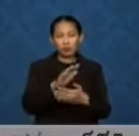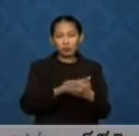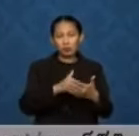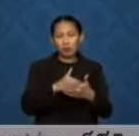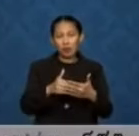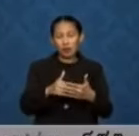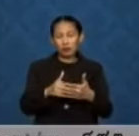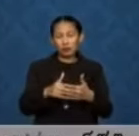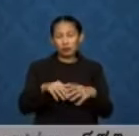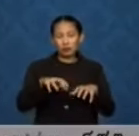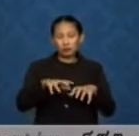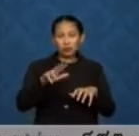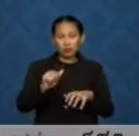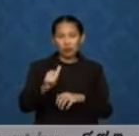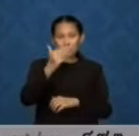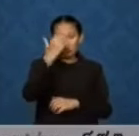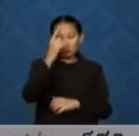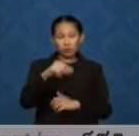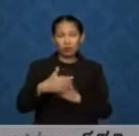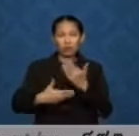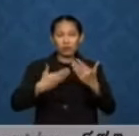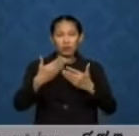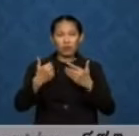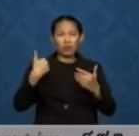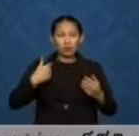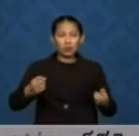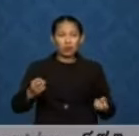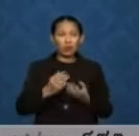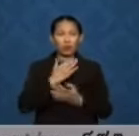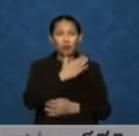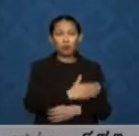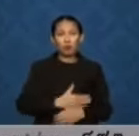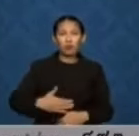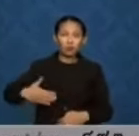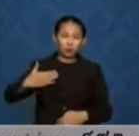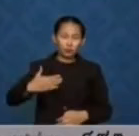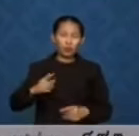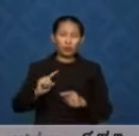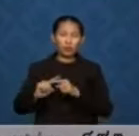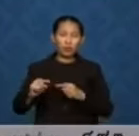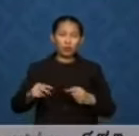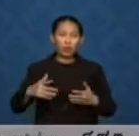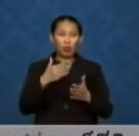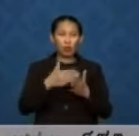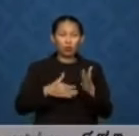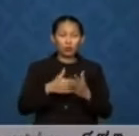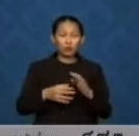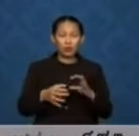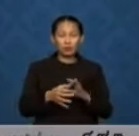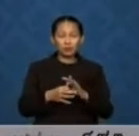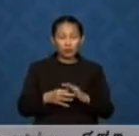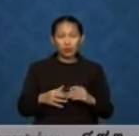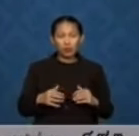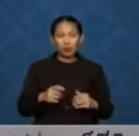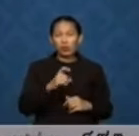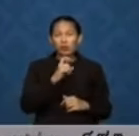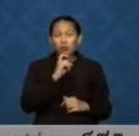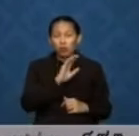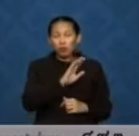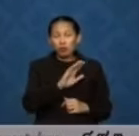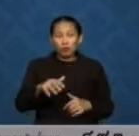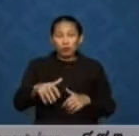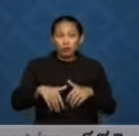เนื่องจากเป็นกิจกรรมที่จะก่อให้เกิดอันตรายต่อสุขอนามัยอันเป็นอุปสรรคต่อการอยู่อาศัยของคนในขณ